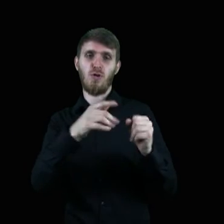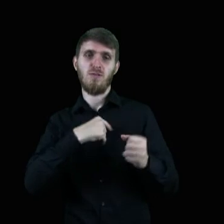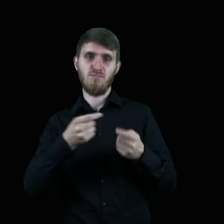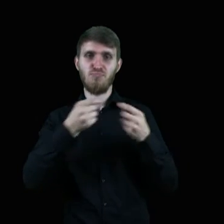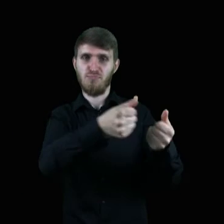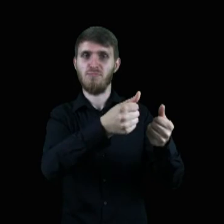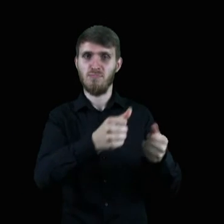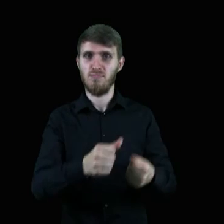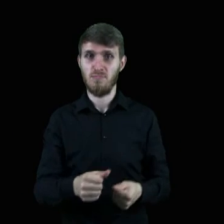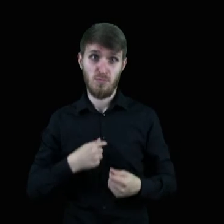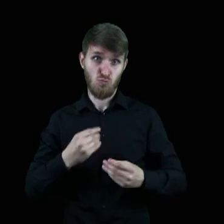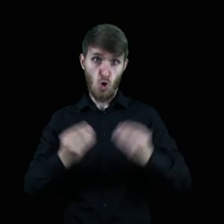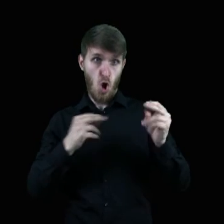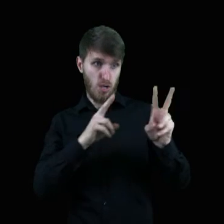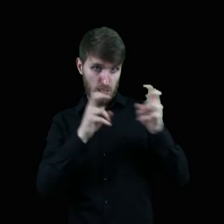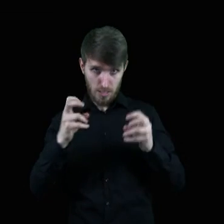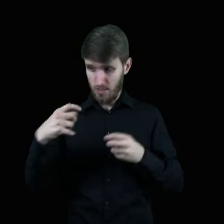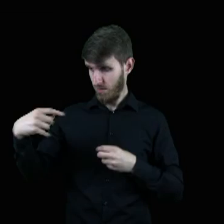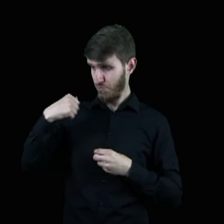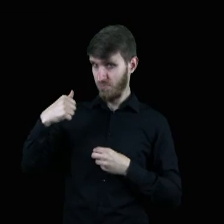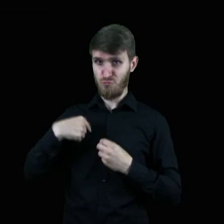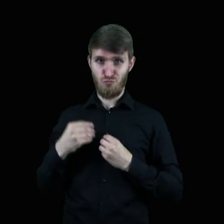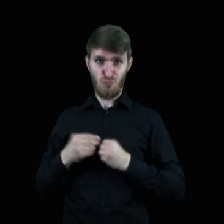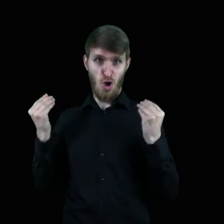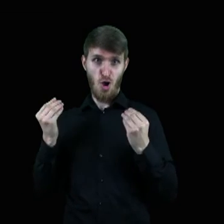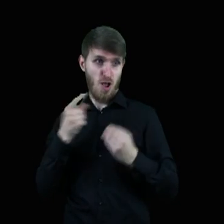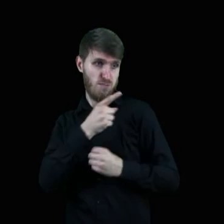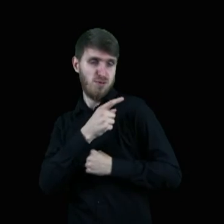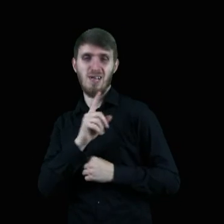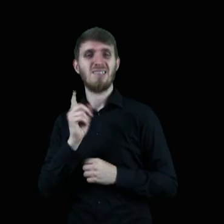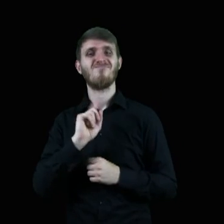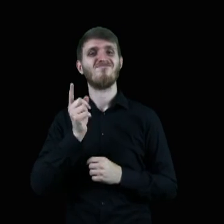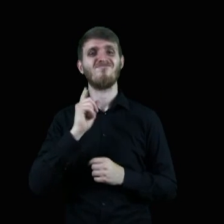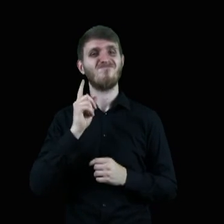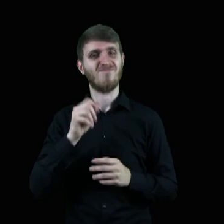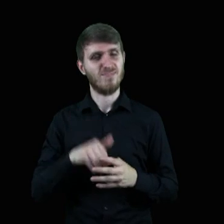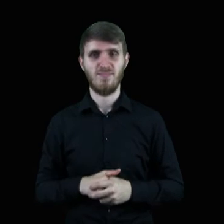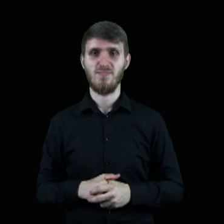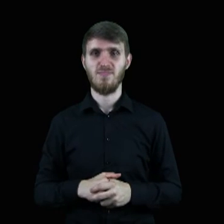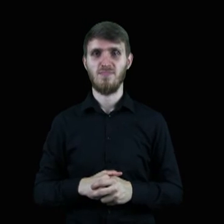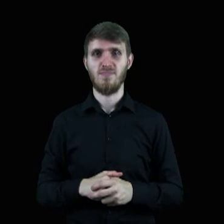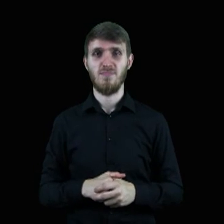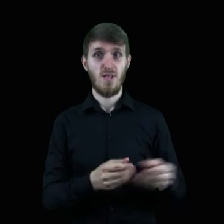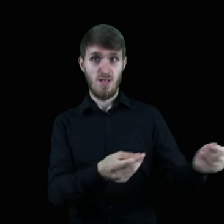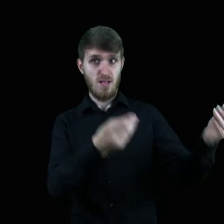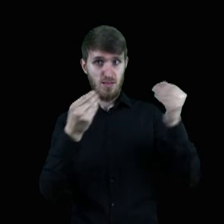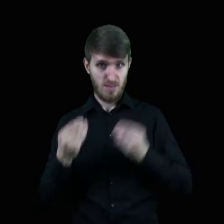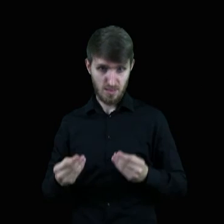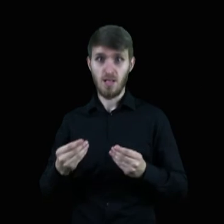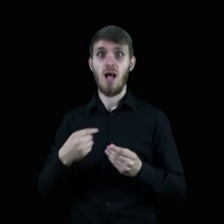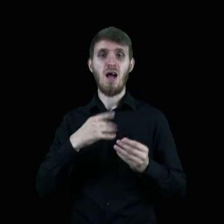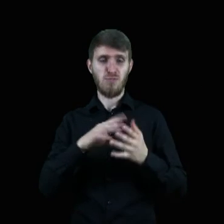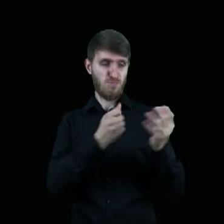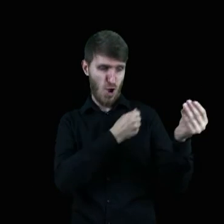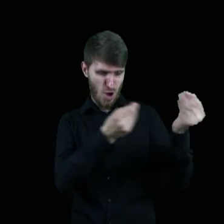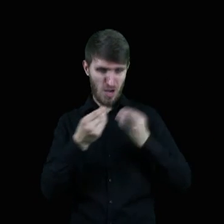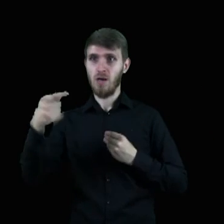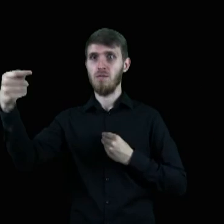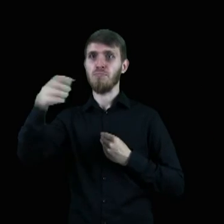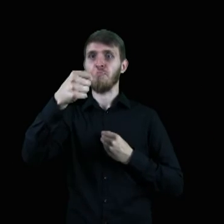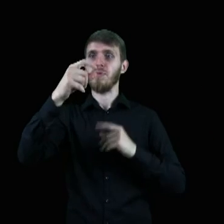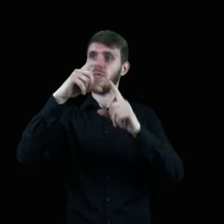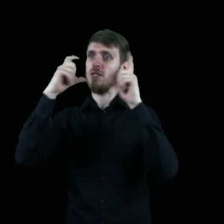egzekucja prawa w ramach danej akcji, wówczas ja jestem zobowiązany do pokrycia tego prawa. Czyli inaczej mówiąc, jeżeli po